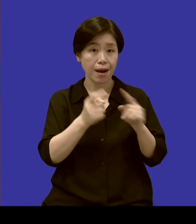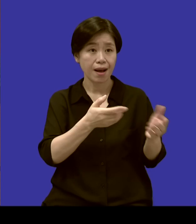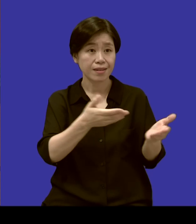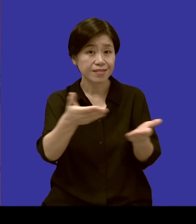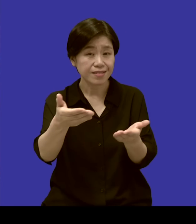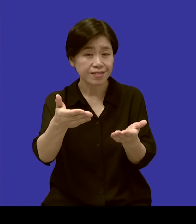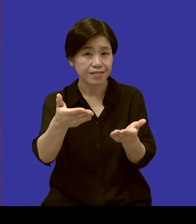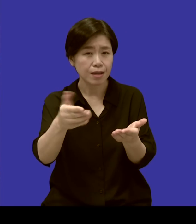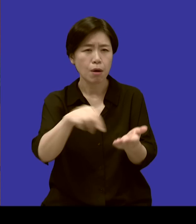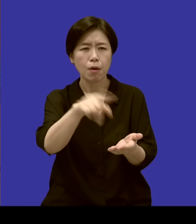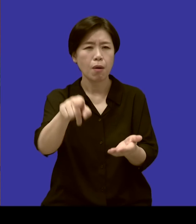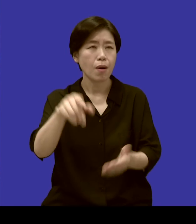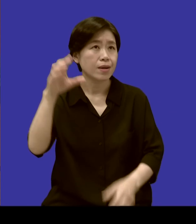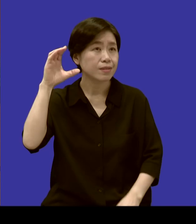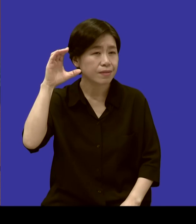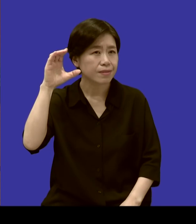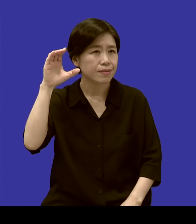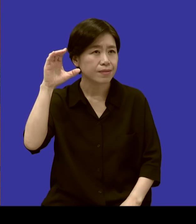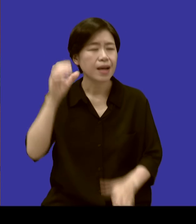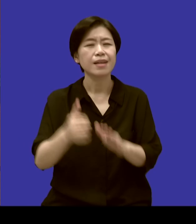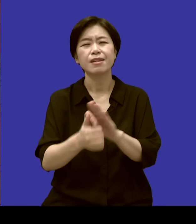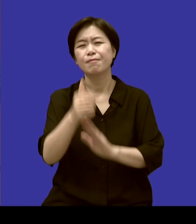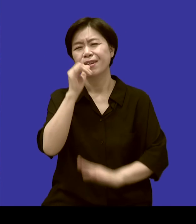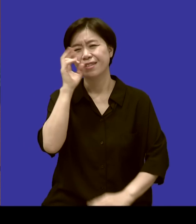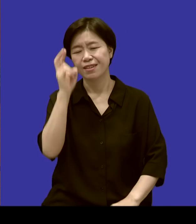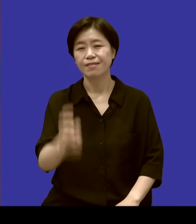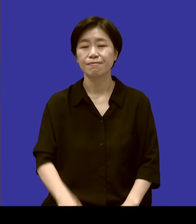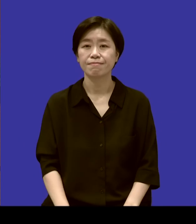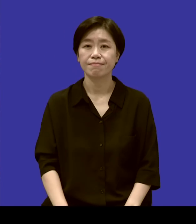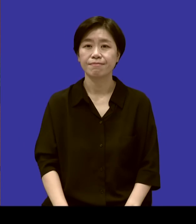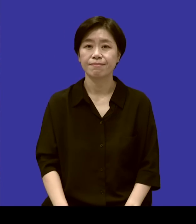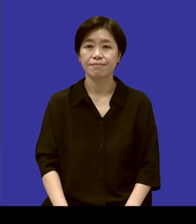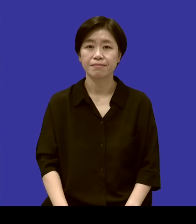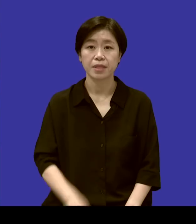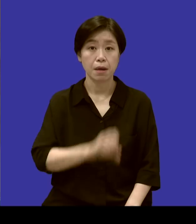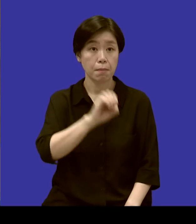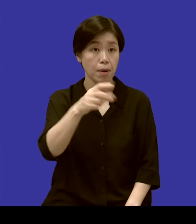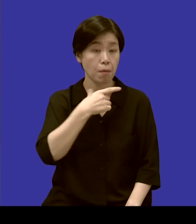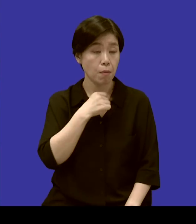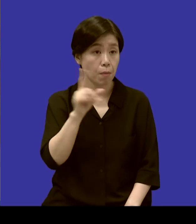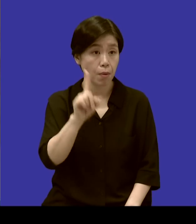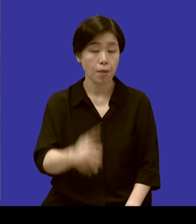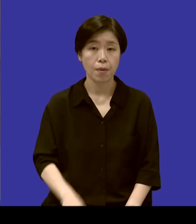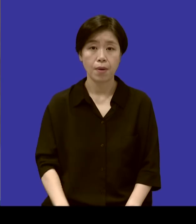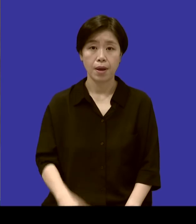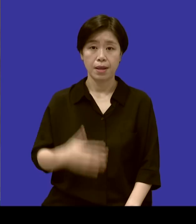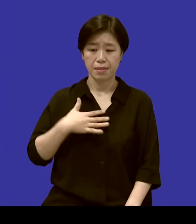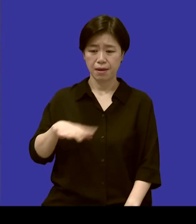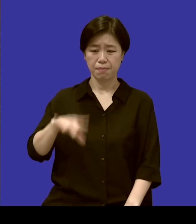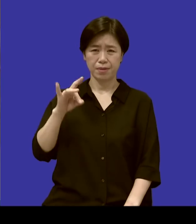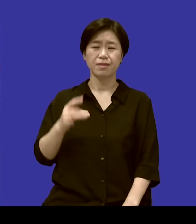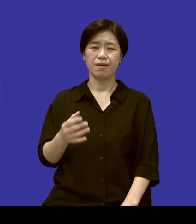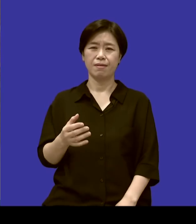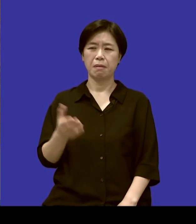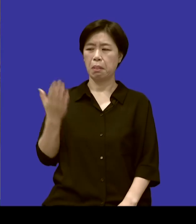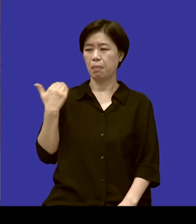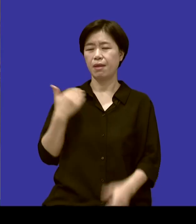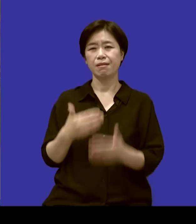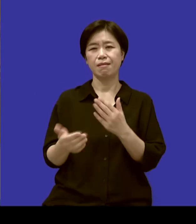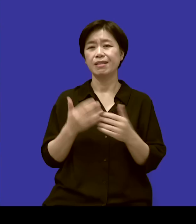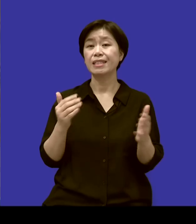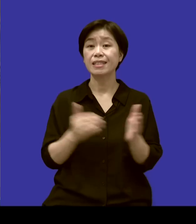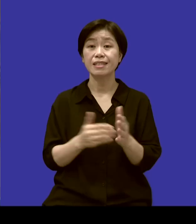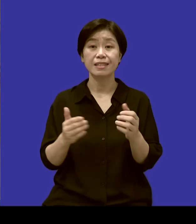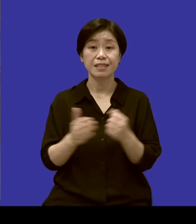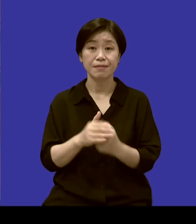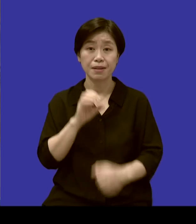들으실 것 같아요. 그분들에게 어떤 얘기를 좀 말씀으로 전하고 싶으세요? 일단 제가 경험해 봤기 때문에 네. 말씀을 드릴 수 있는데, 뭐